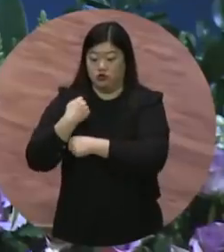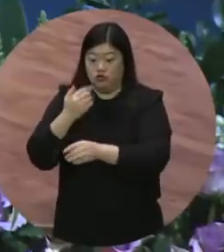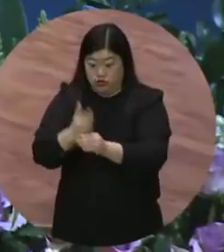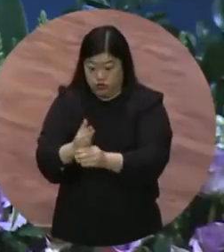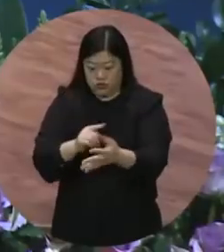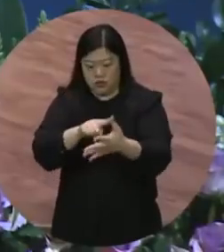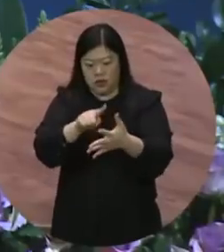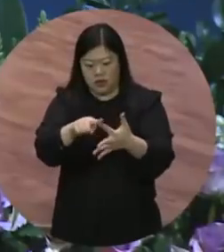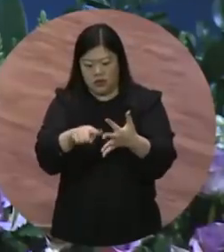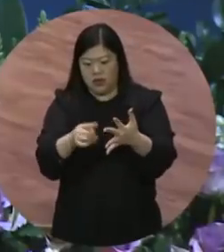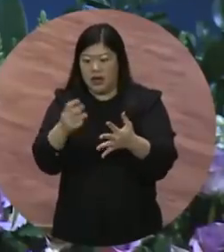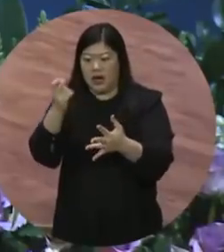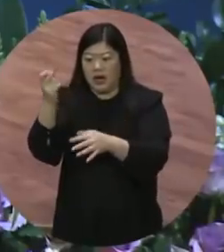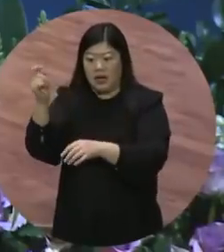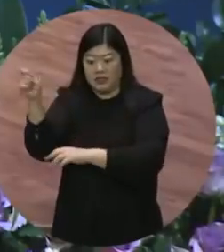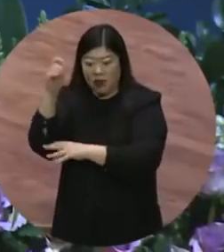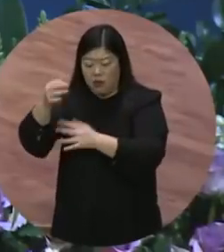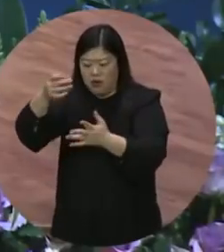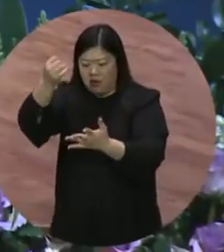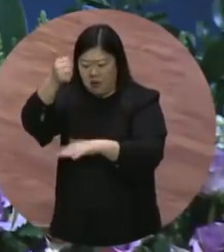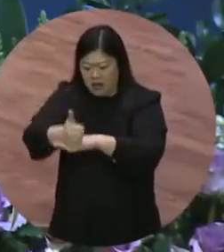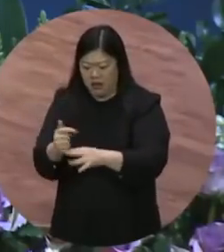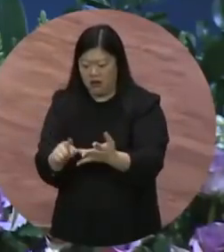다윗은 막내.